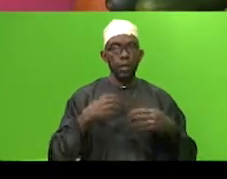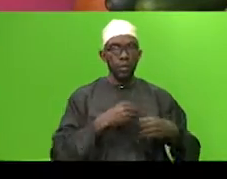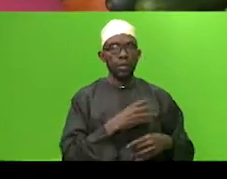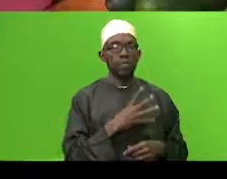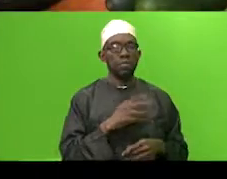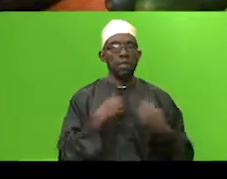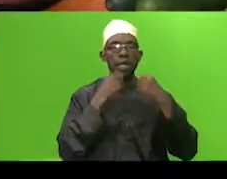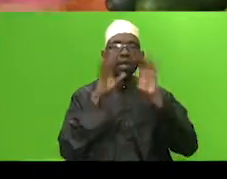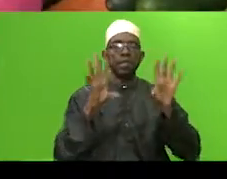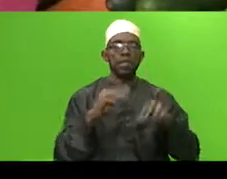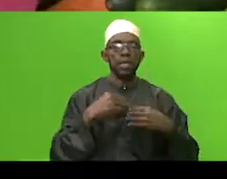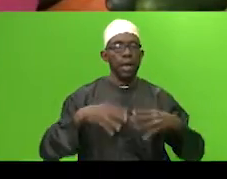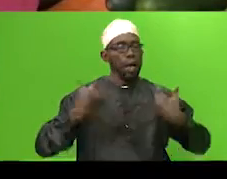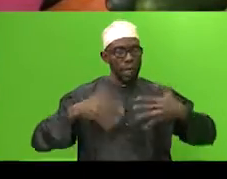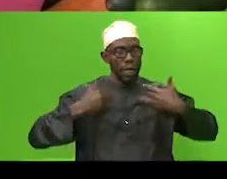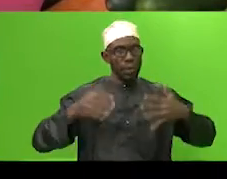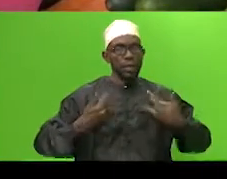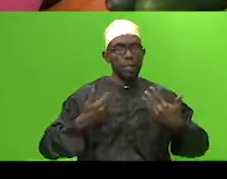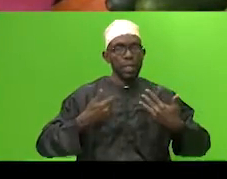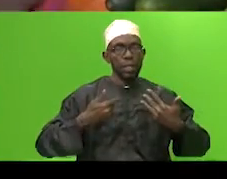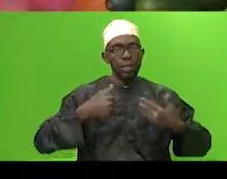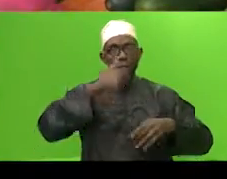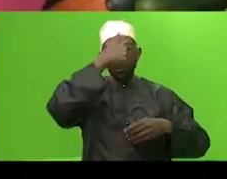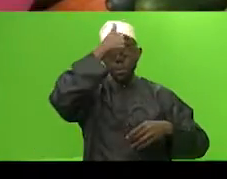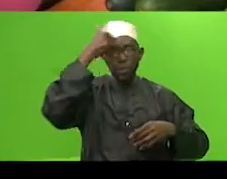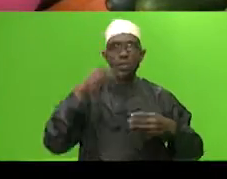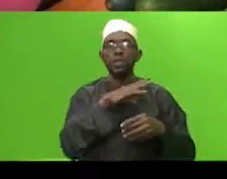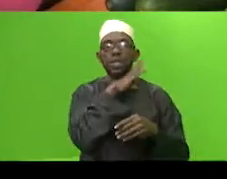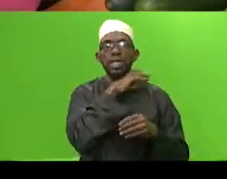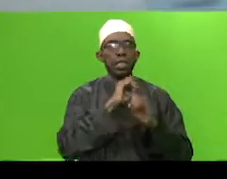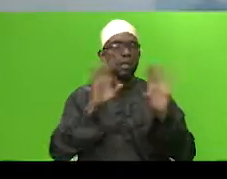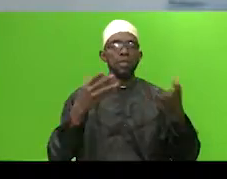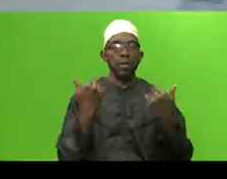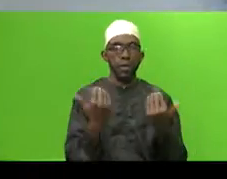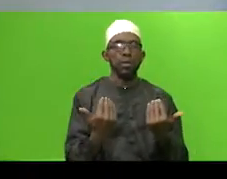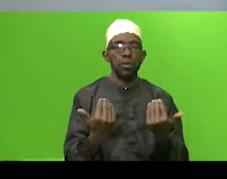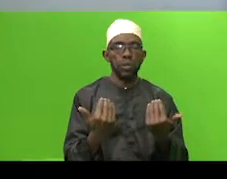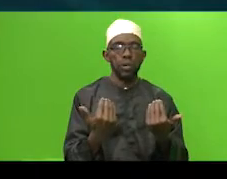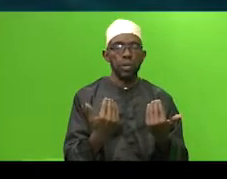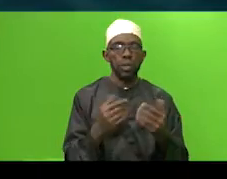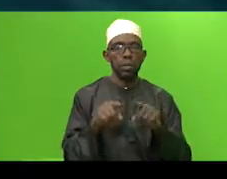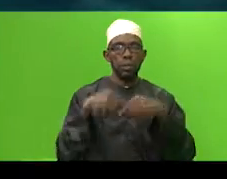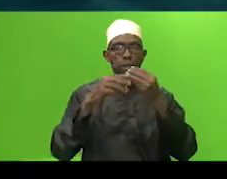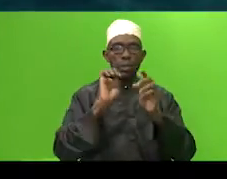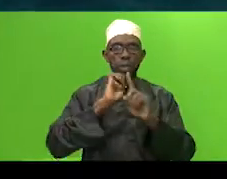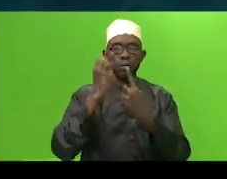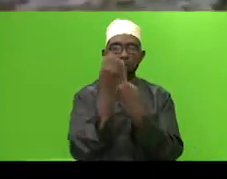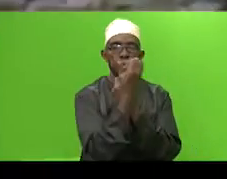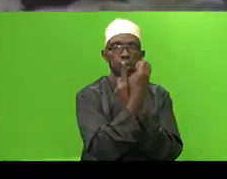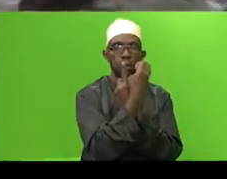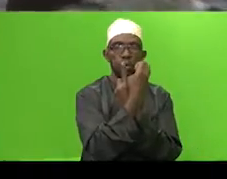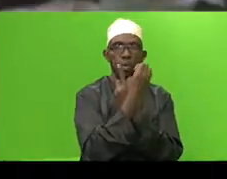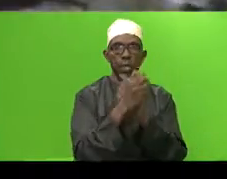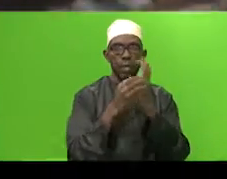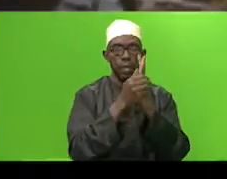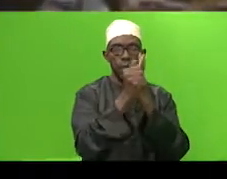NEMA, hata sisi tunafurahia kwa sababu hakuna uchafu ule ulikuwa. According to environmental experts,